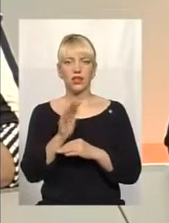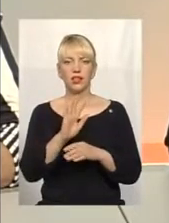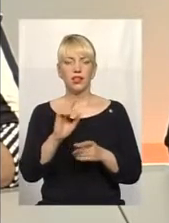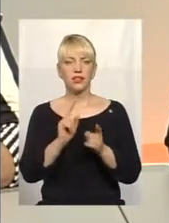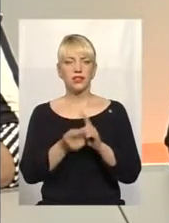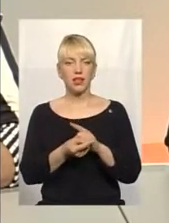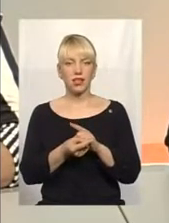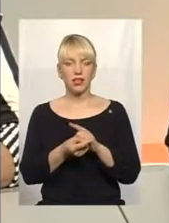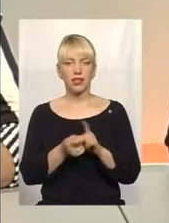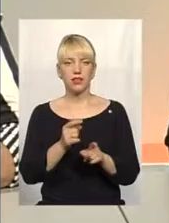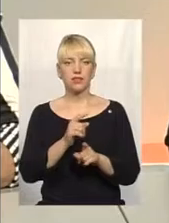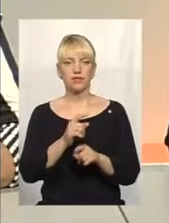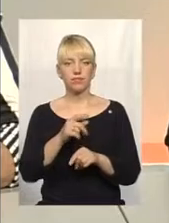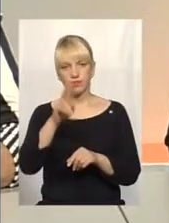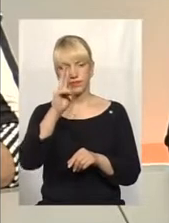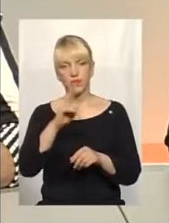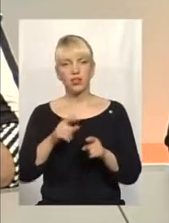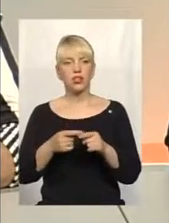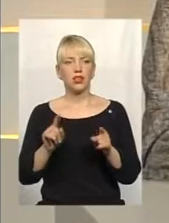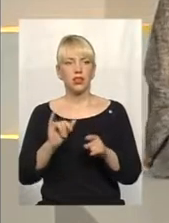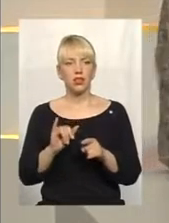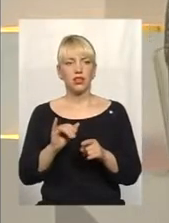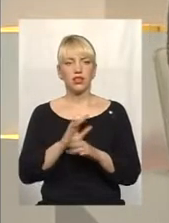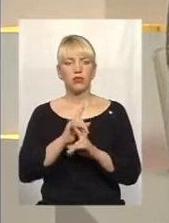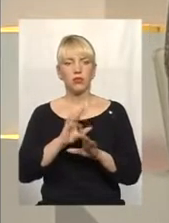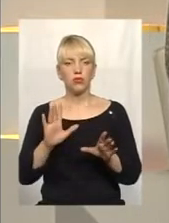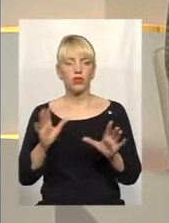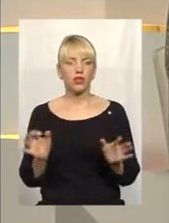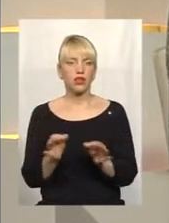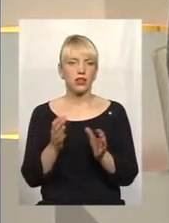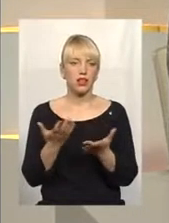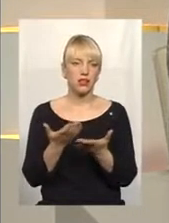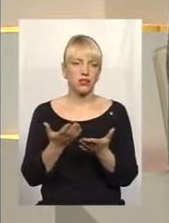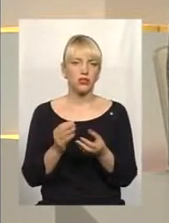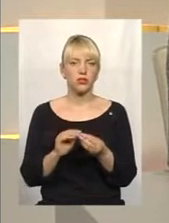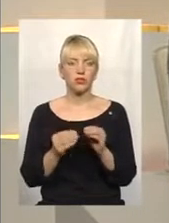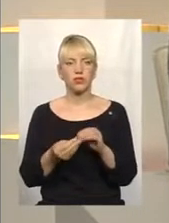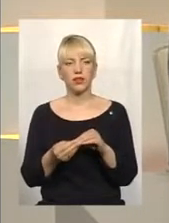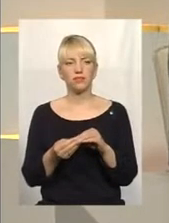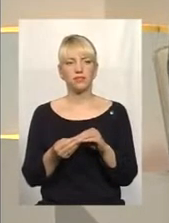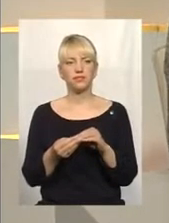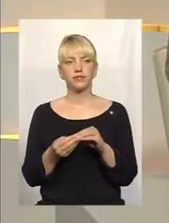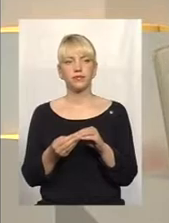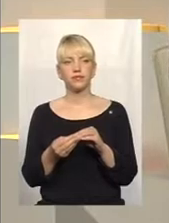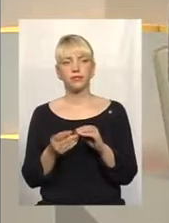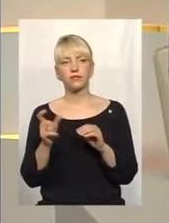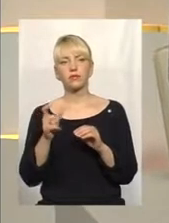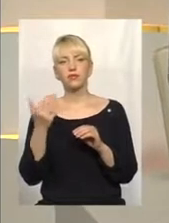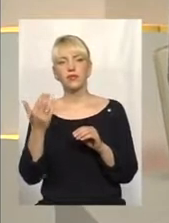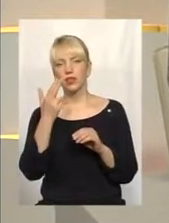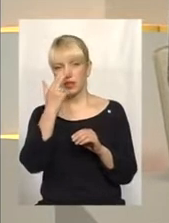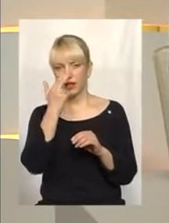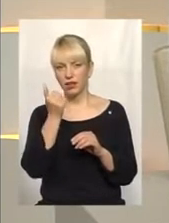там не прозвали її там нюнею, або ж там не було якихось проблем з її